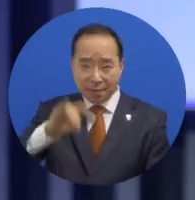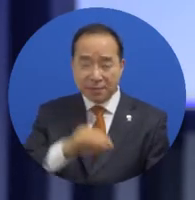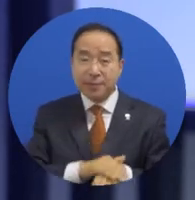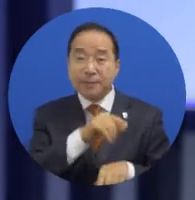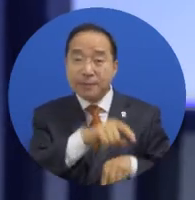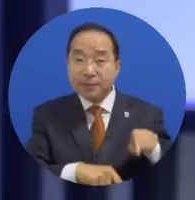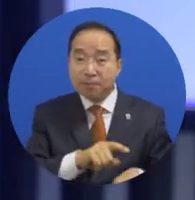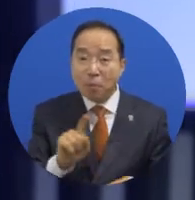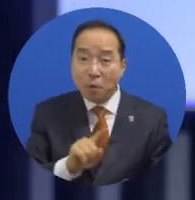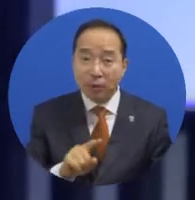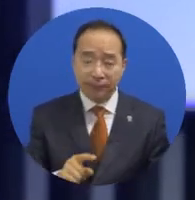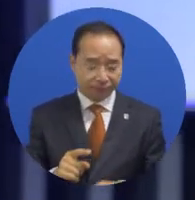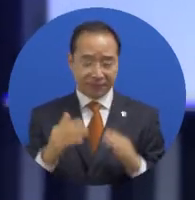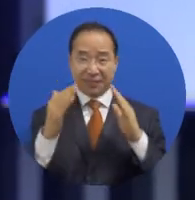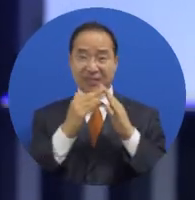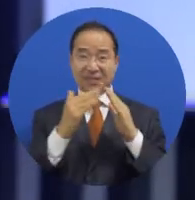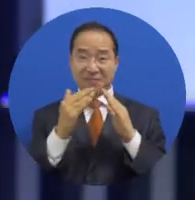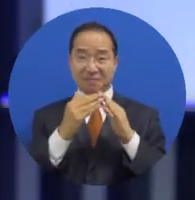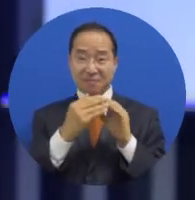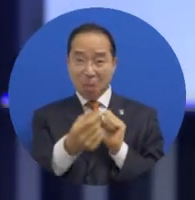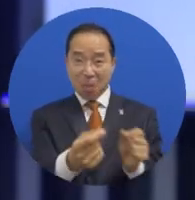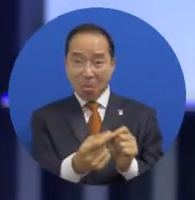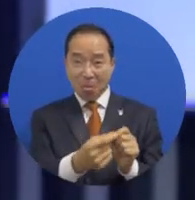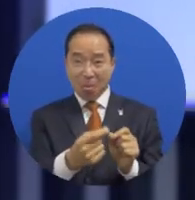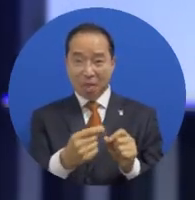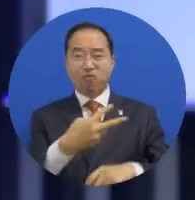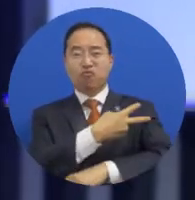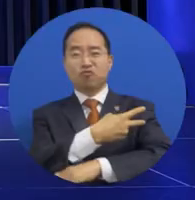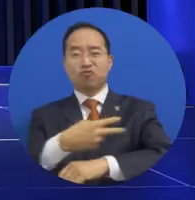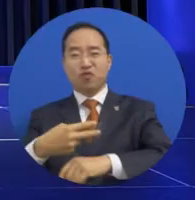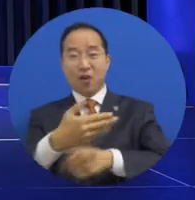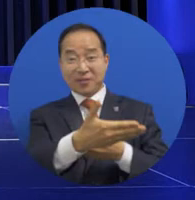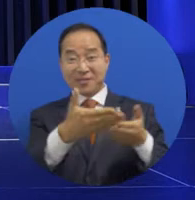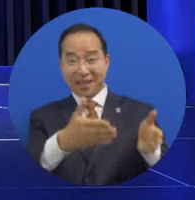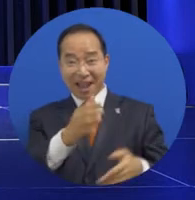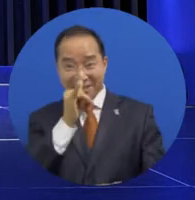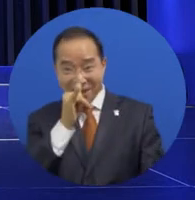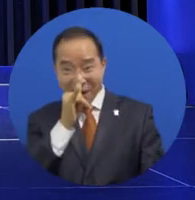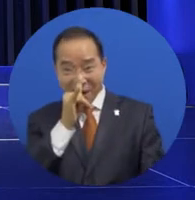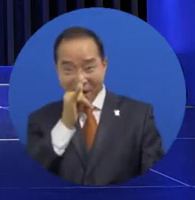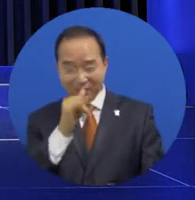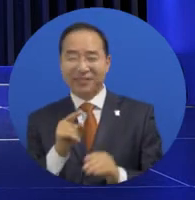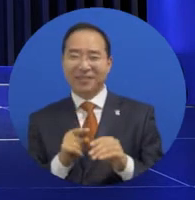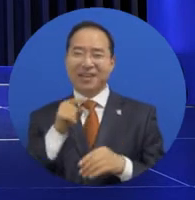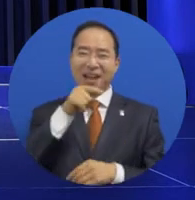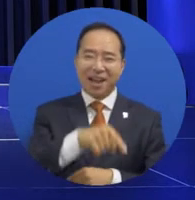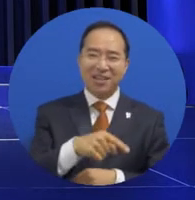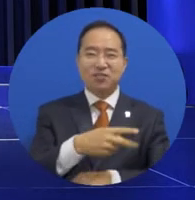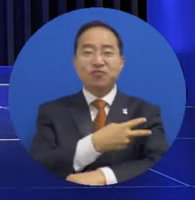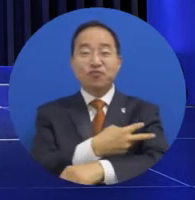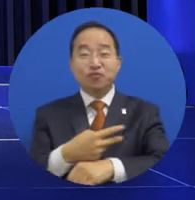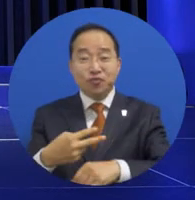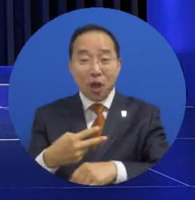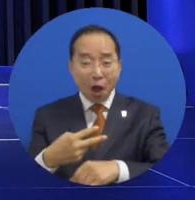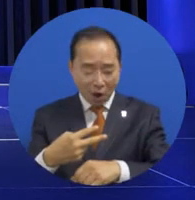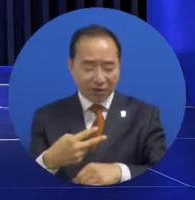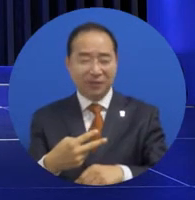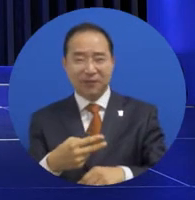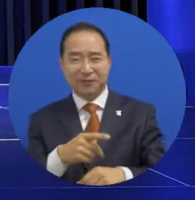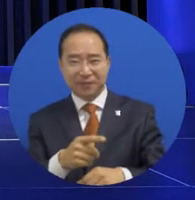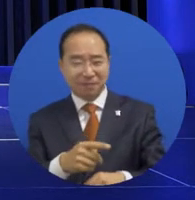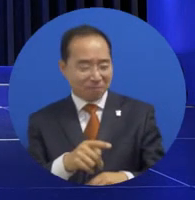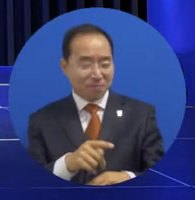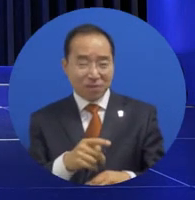뭘 했냐면요. 저희 집 앞에 바로 수영장이 하나 있어요. 그래서 가벼운 마음으로 가서 수영을